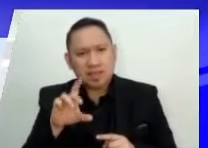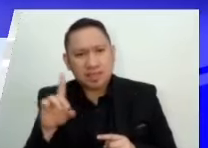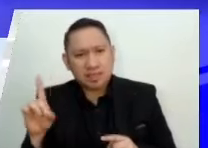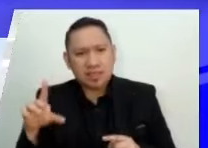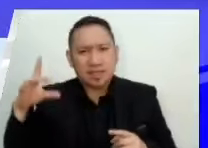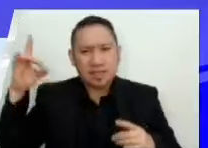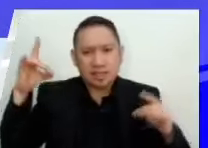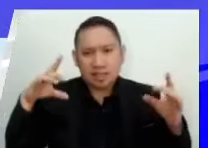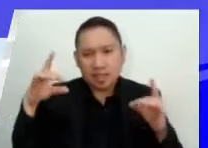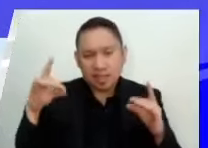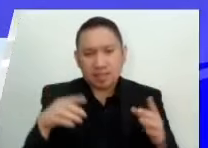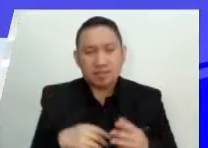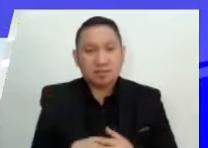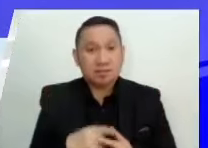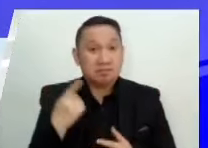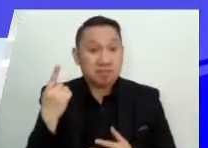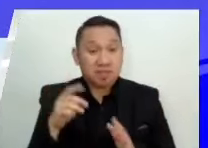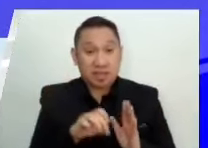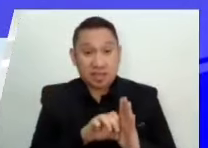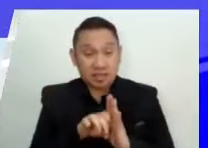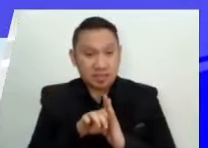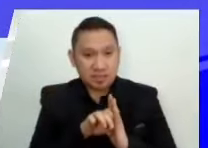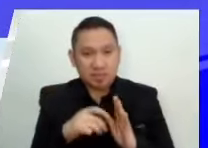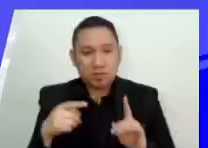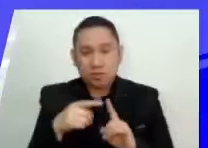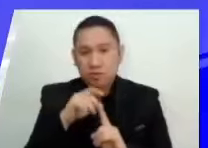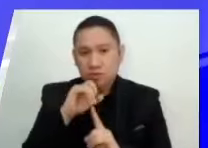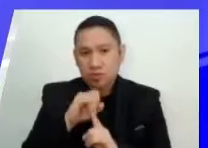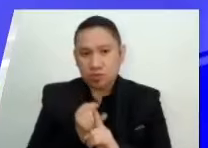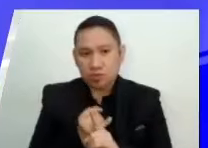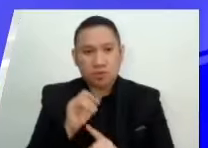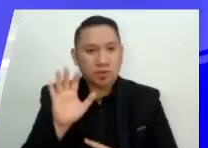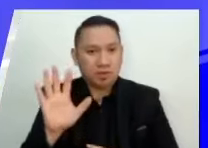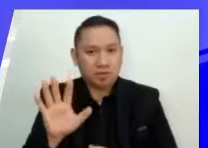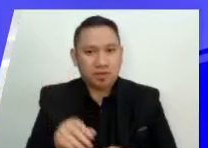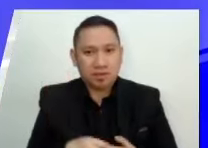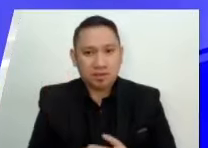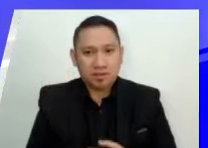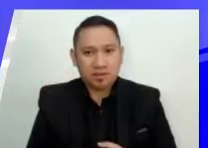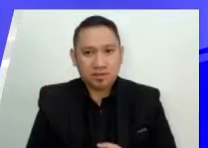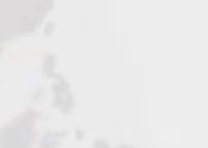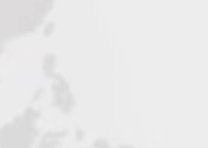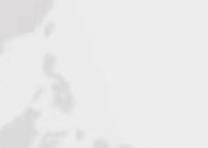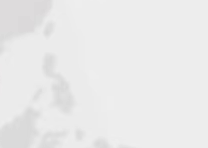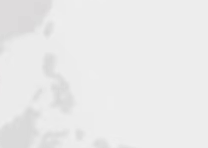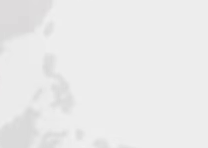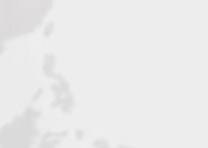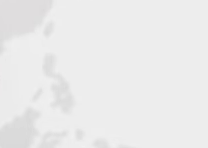exhibition hanggang January 5, 2025. Let's go there, Susie and Kaloy.